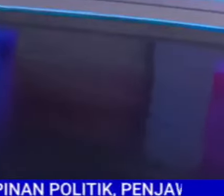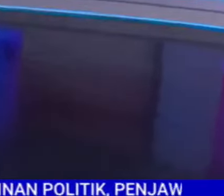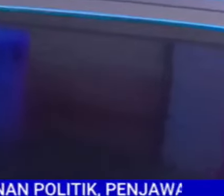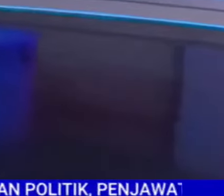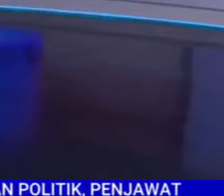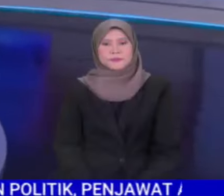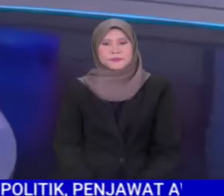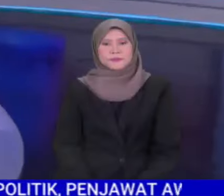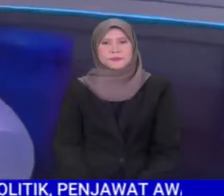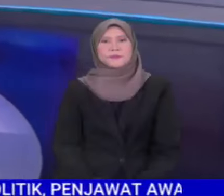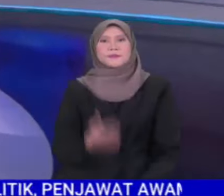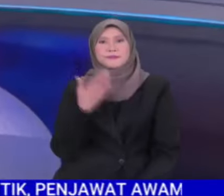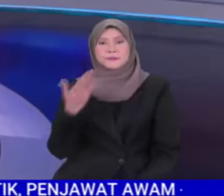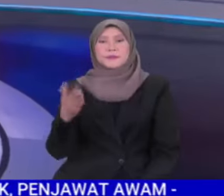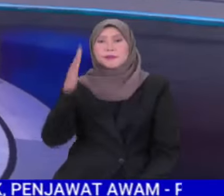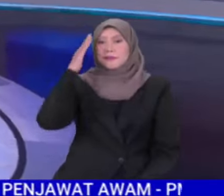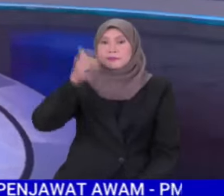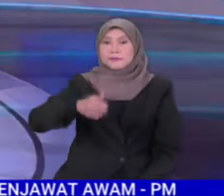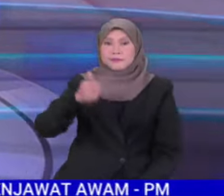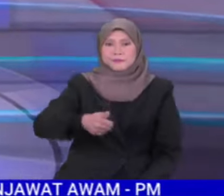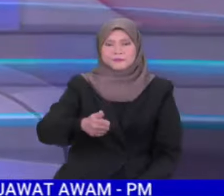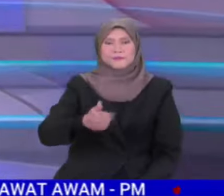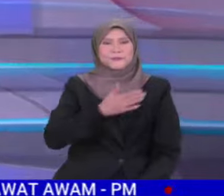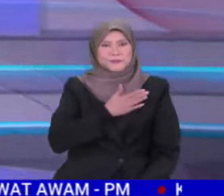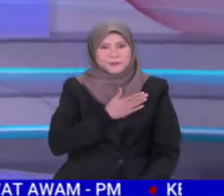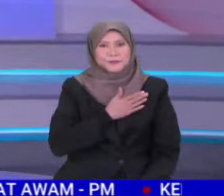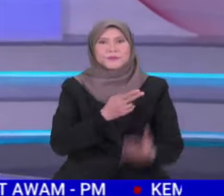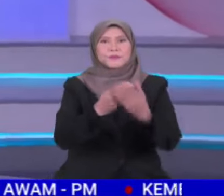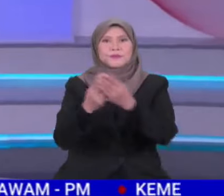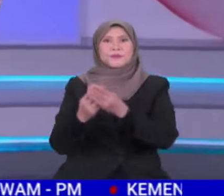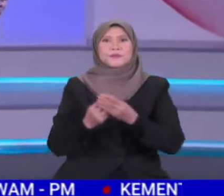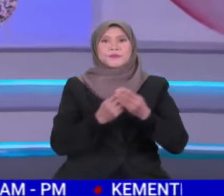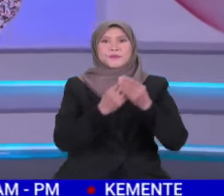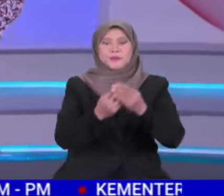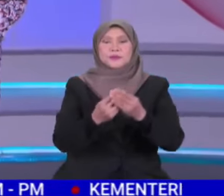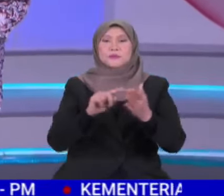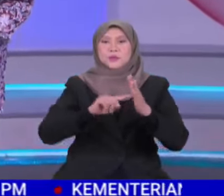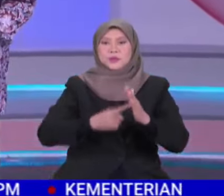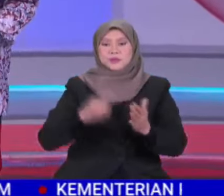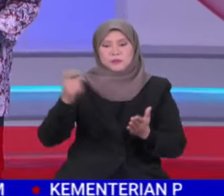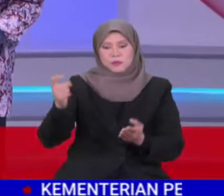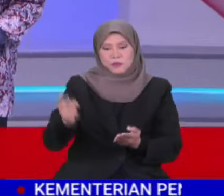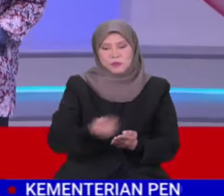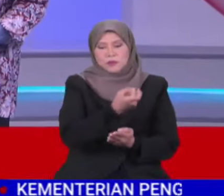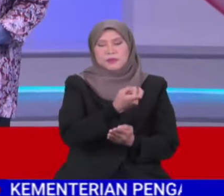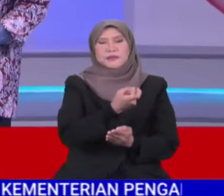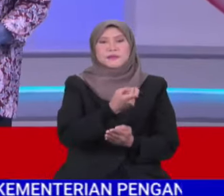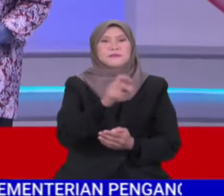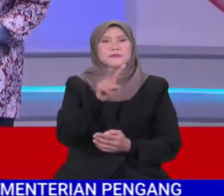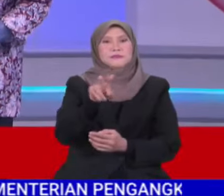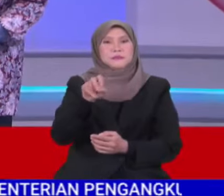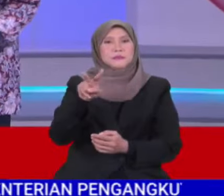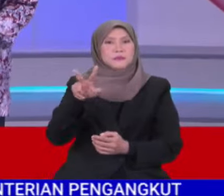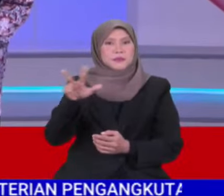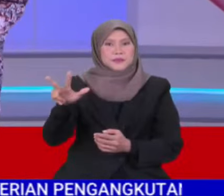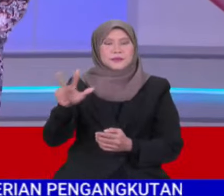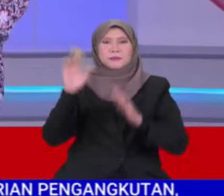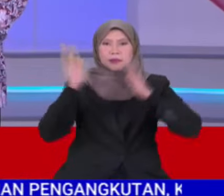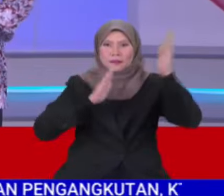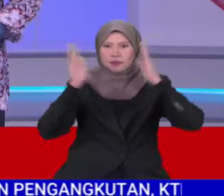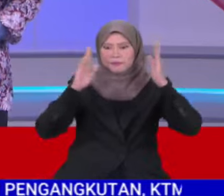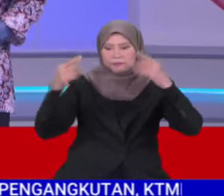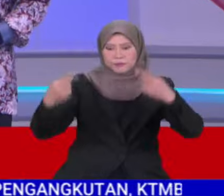Saya Fatih Dayak dan Margaret Gambang. Assalamualaikum dan salam perpaduan. Kita mulakan dengan hoki Piala Dunia 2023. Malaysia